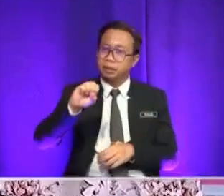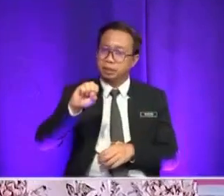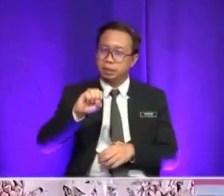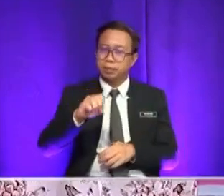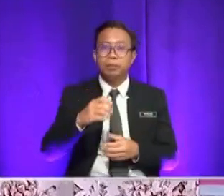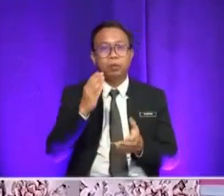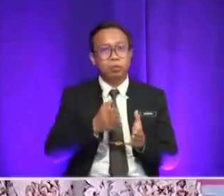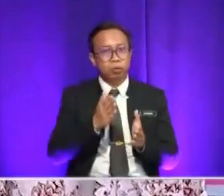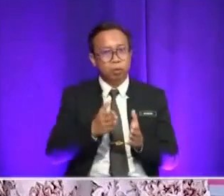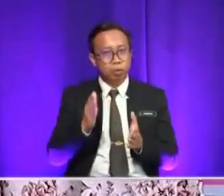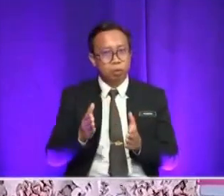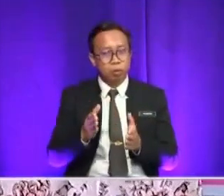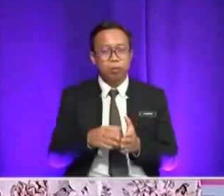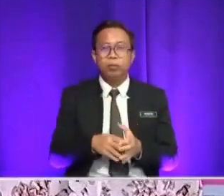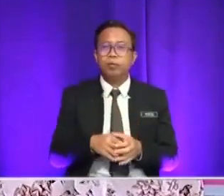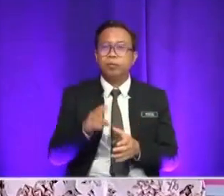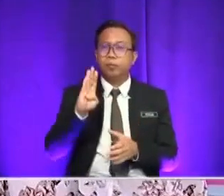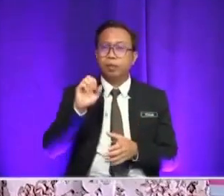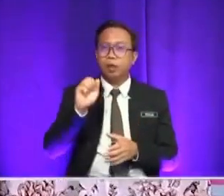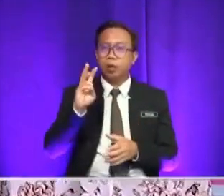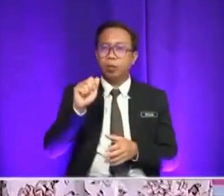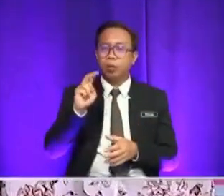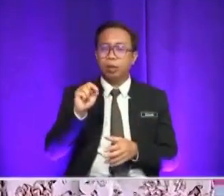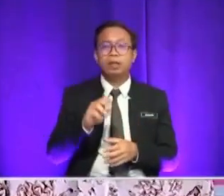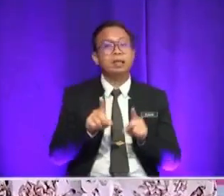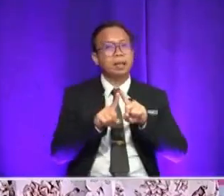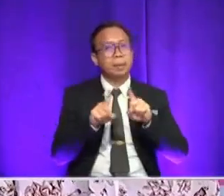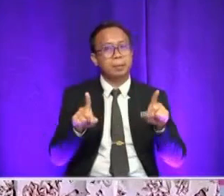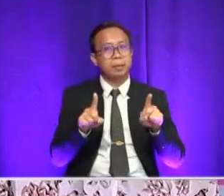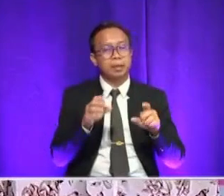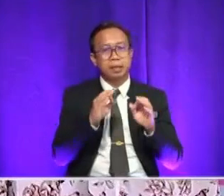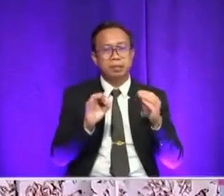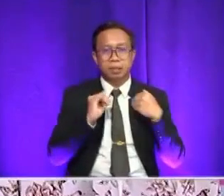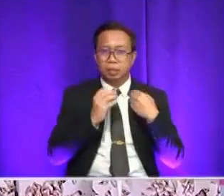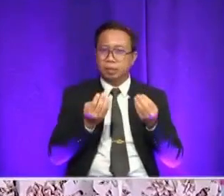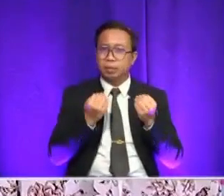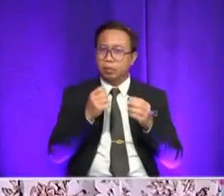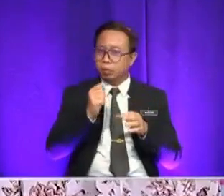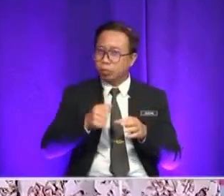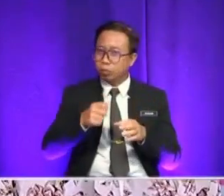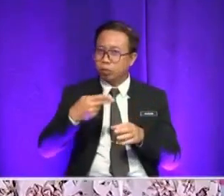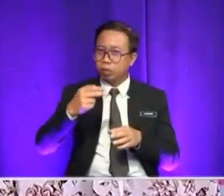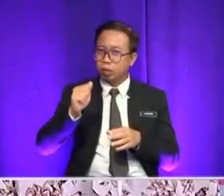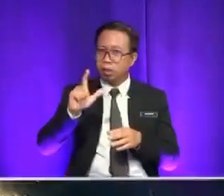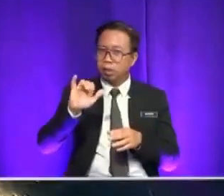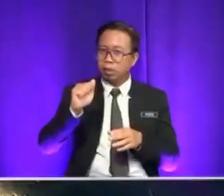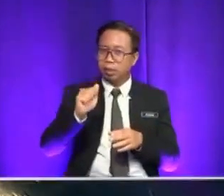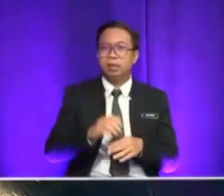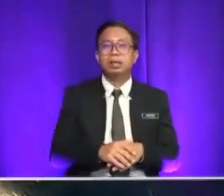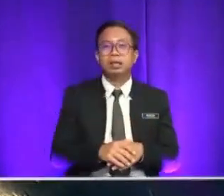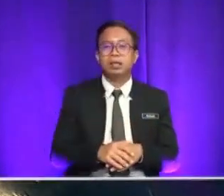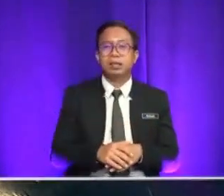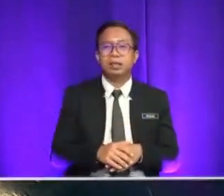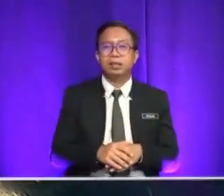bawang merah, bawang putih, halia kan? Okey. Tapi kalau saya nak potong halia dulu, berdosakah? Tak cikgu.